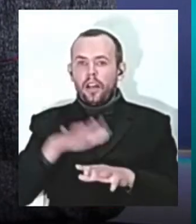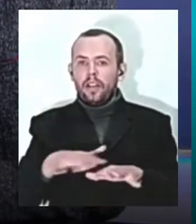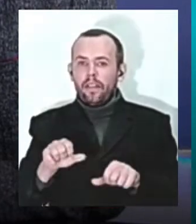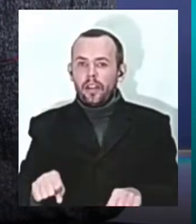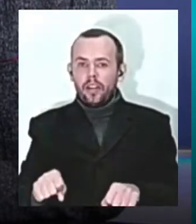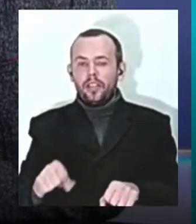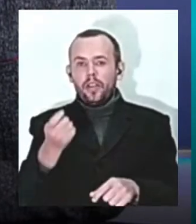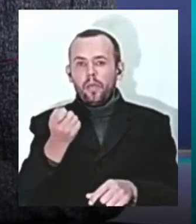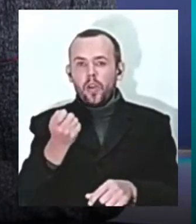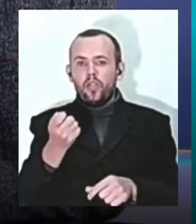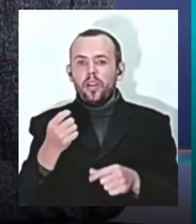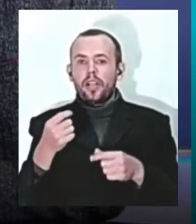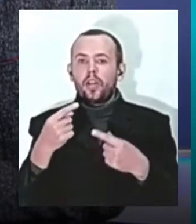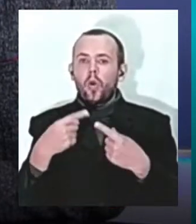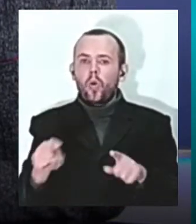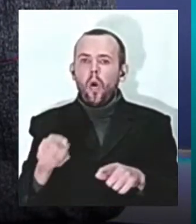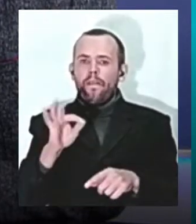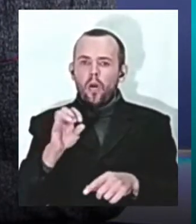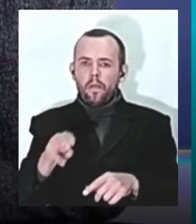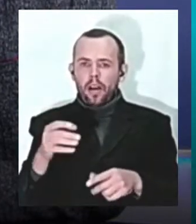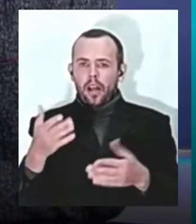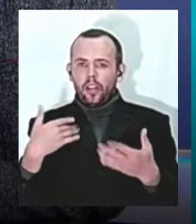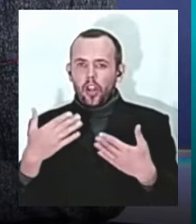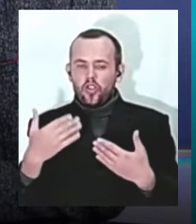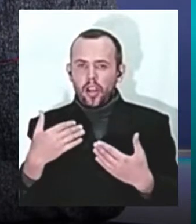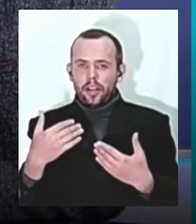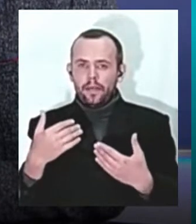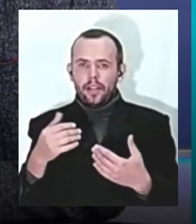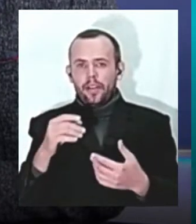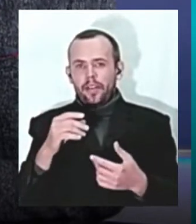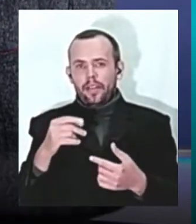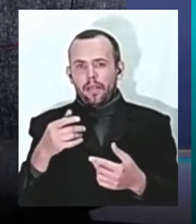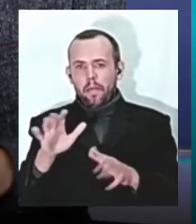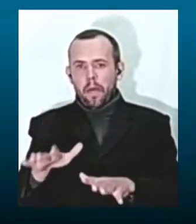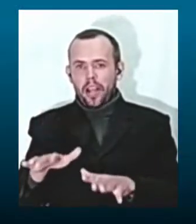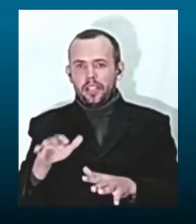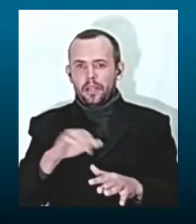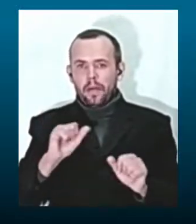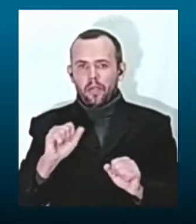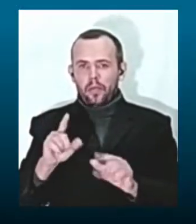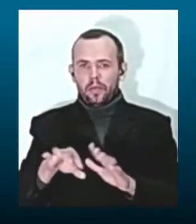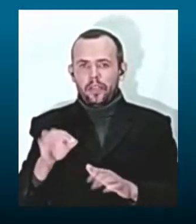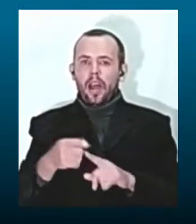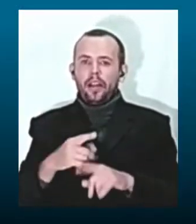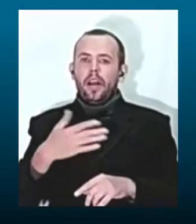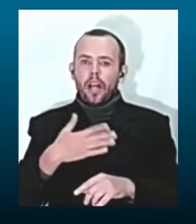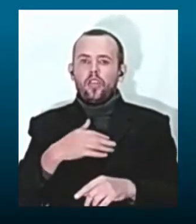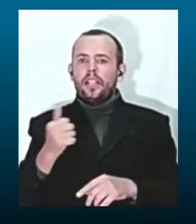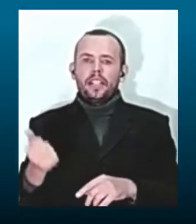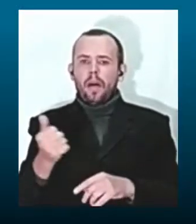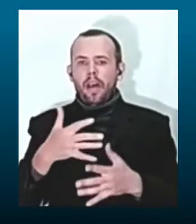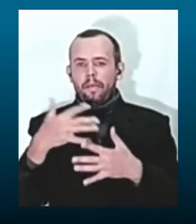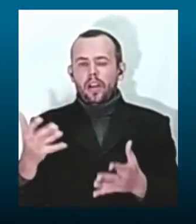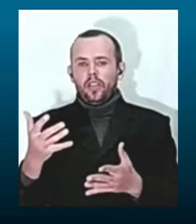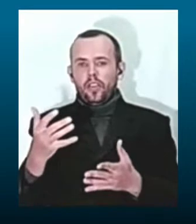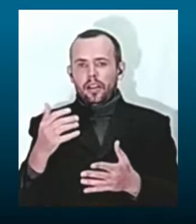формат взаимоотношений с местным самоуправлением избрали. Это наша самая большая задача и самая большая